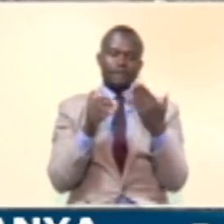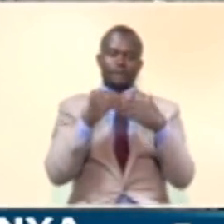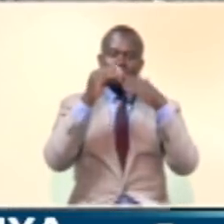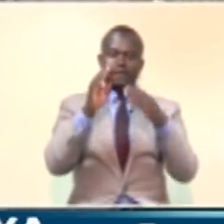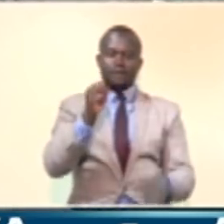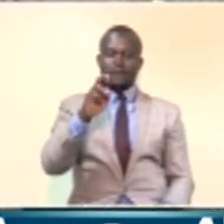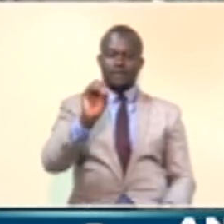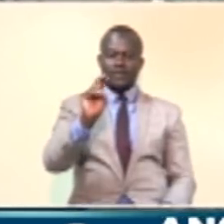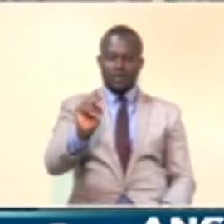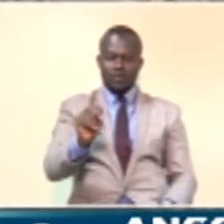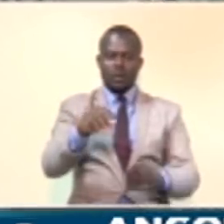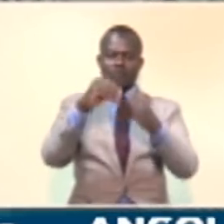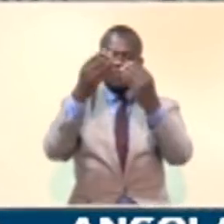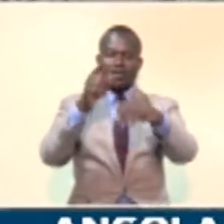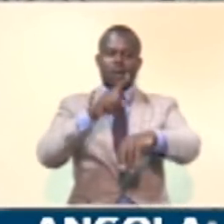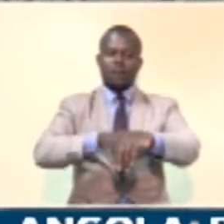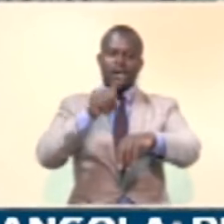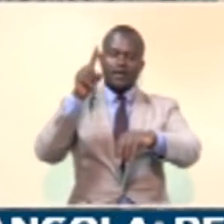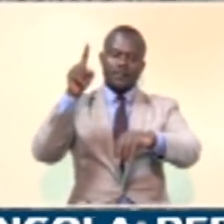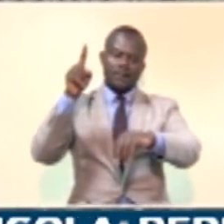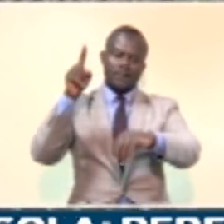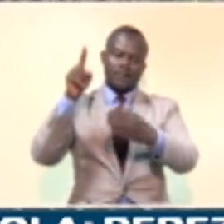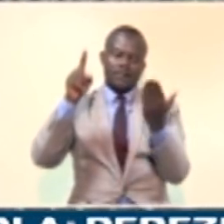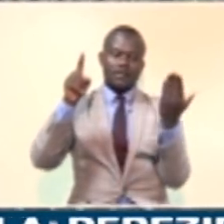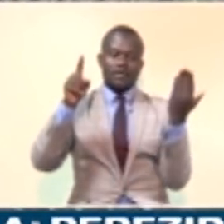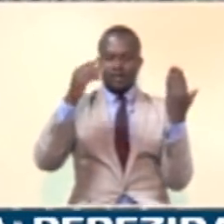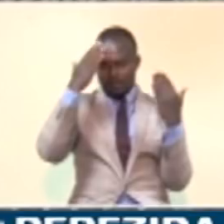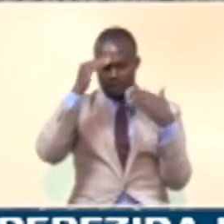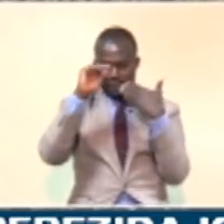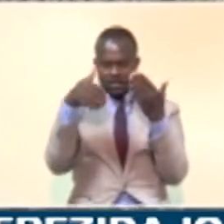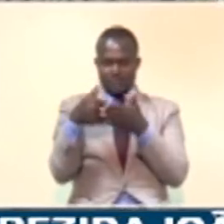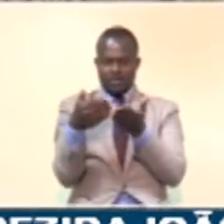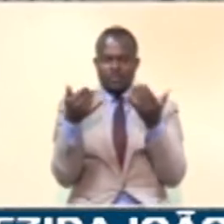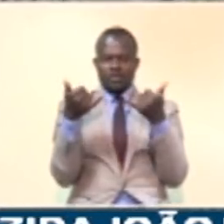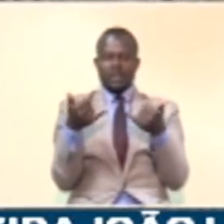bwa Macron buha umwanya wo kugira ngo noneho